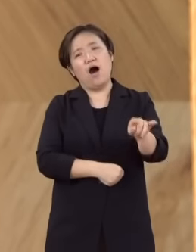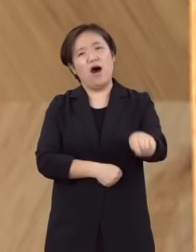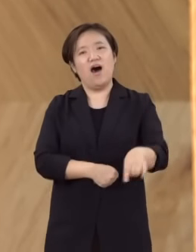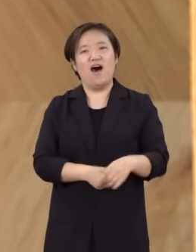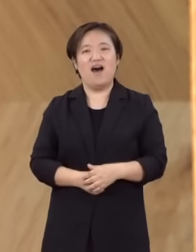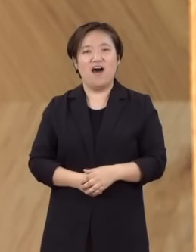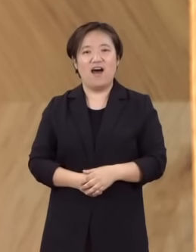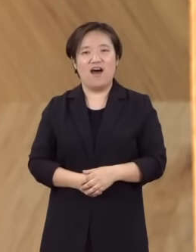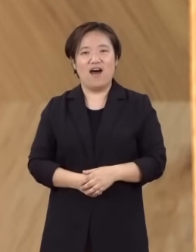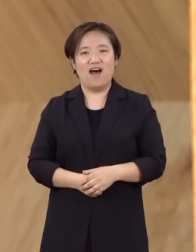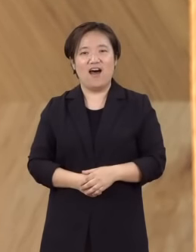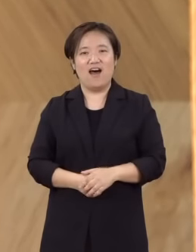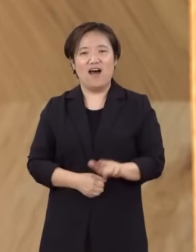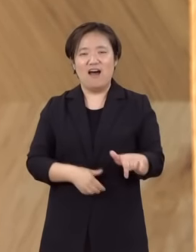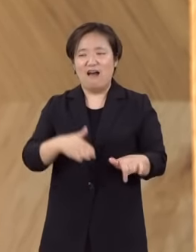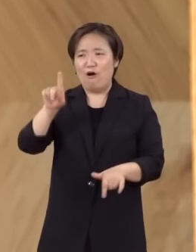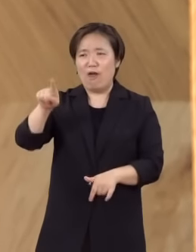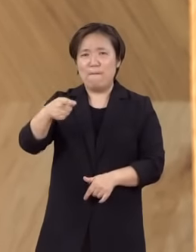우리